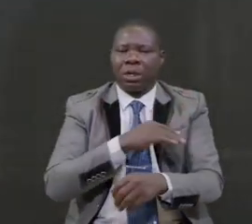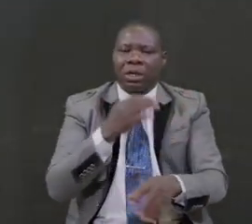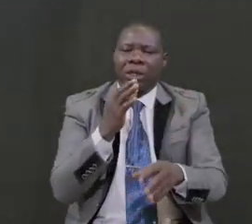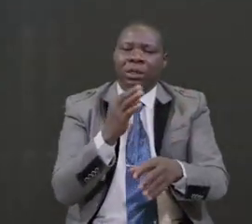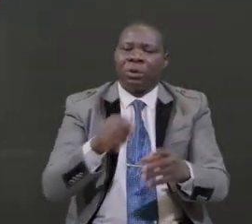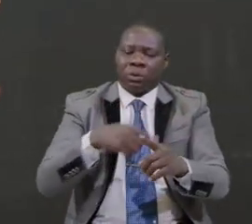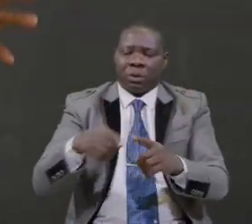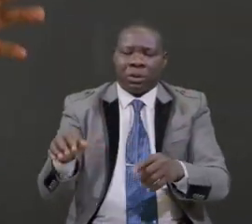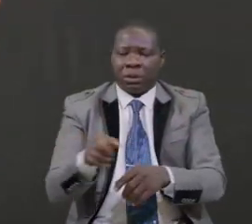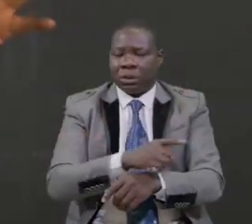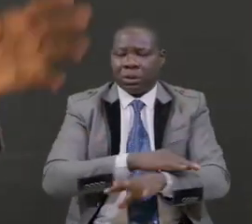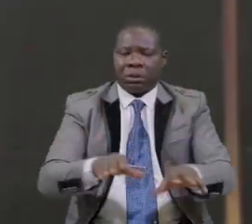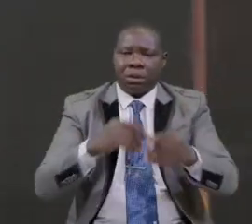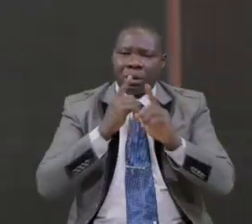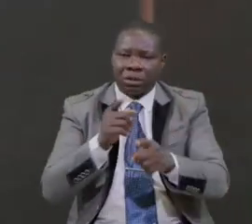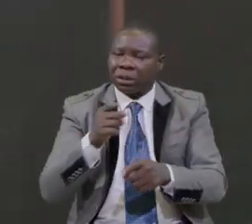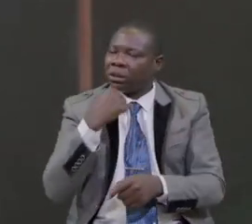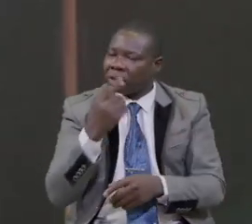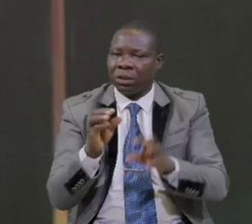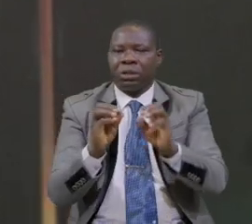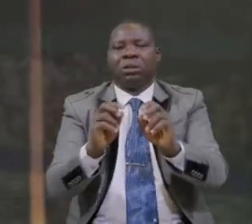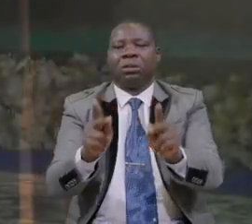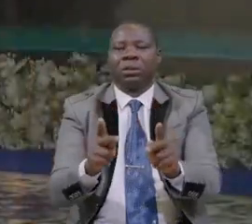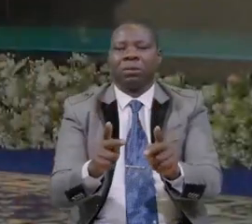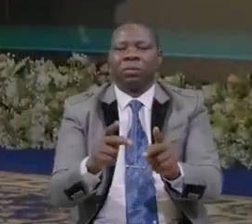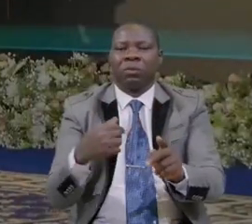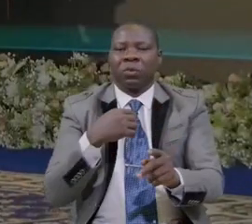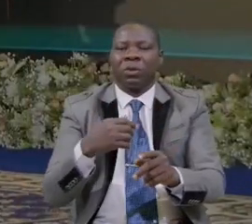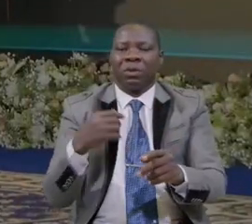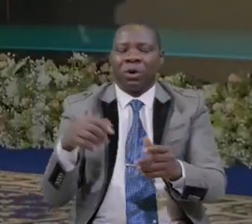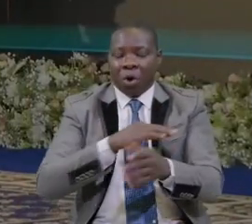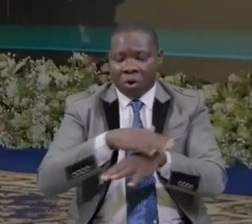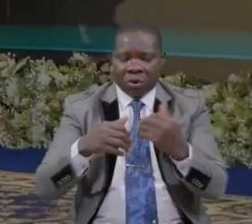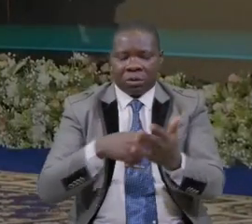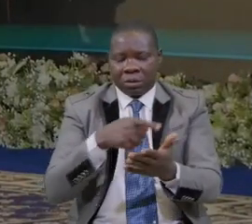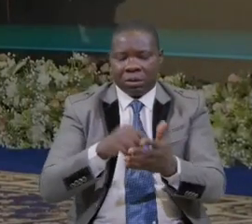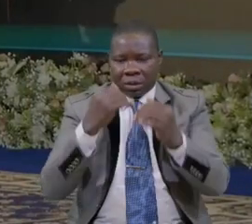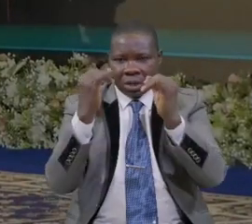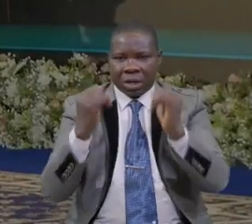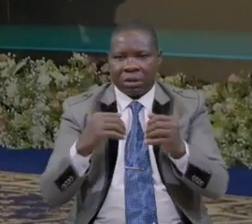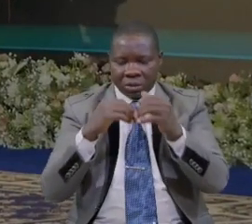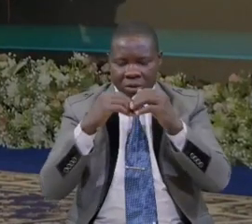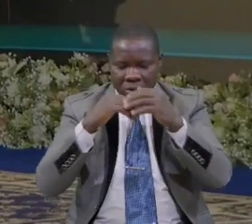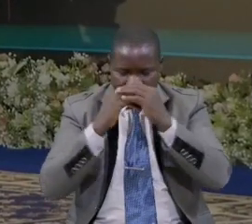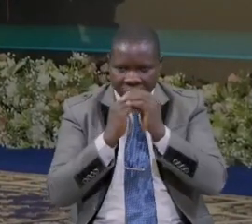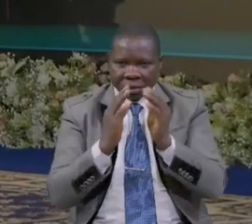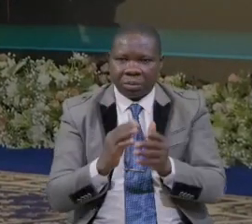répondu, d'accord, nous allons Ils ont dit, c'est le Dieu de feu,